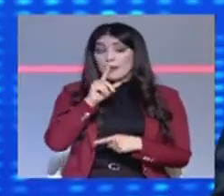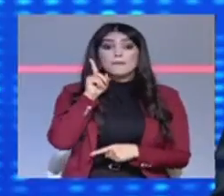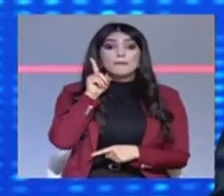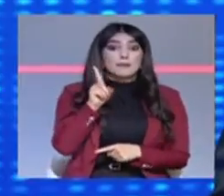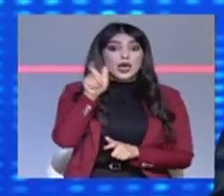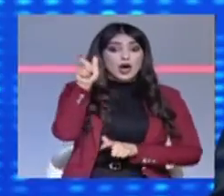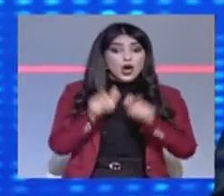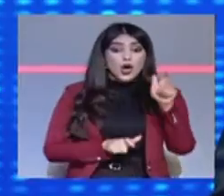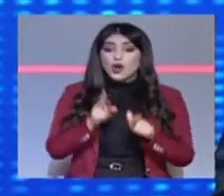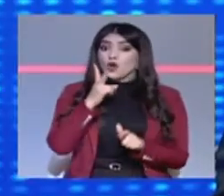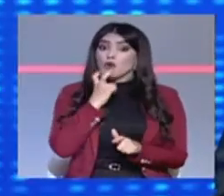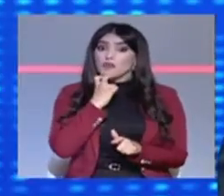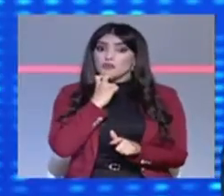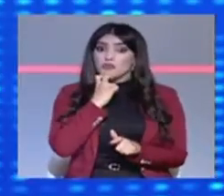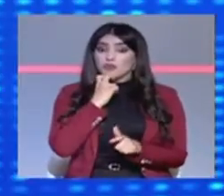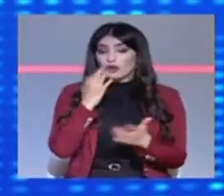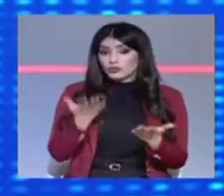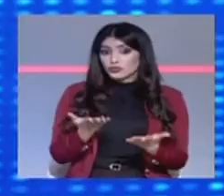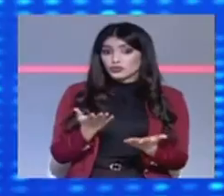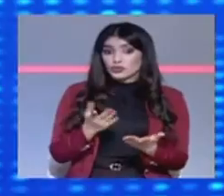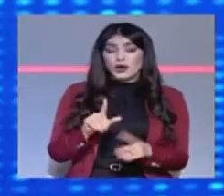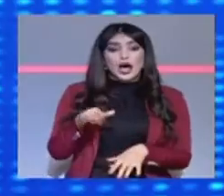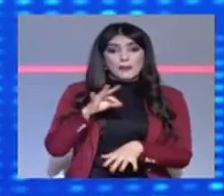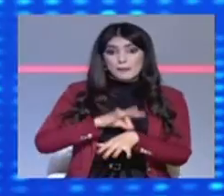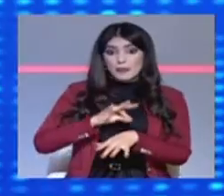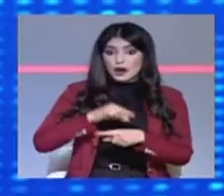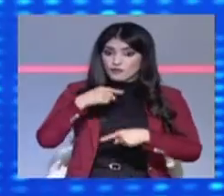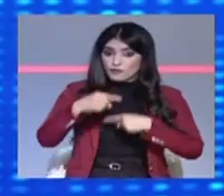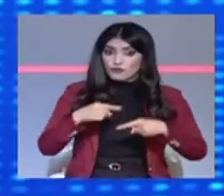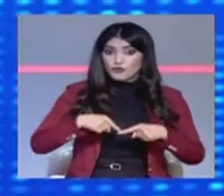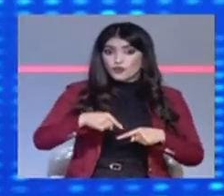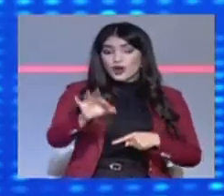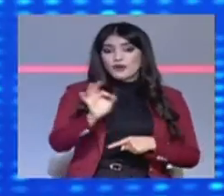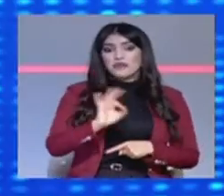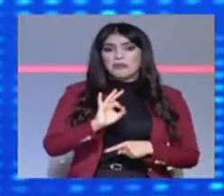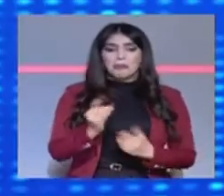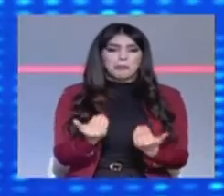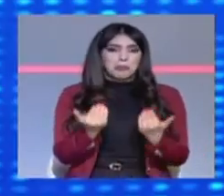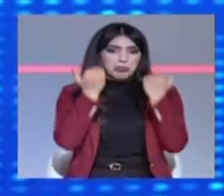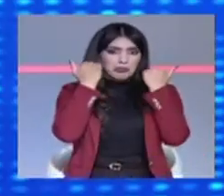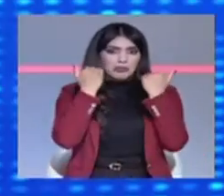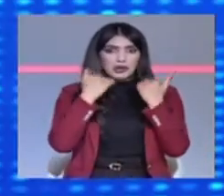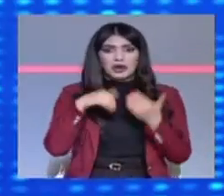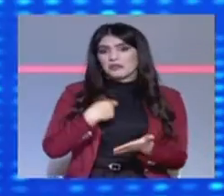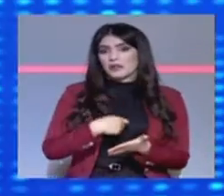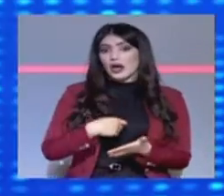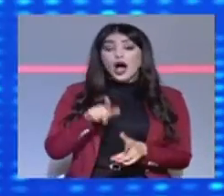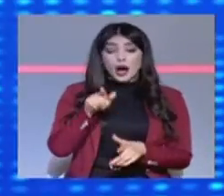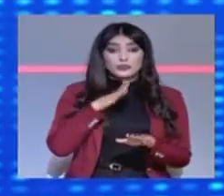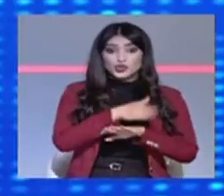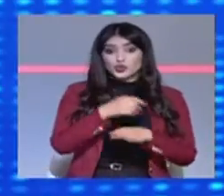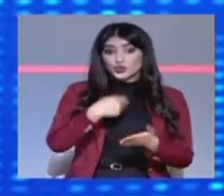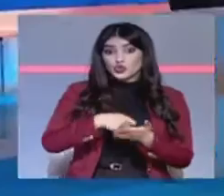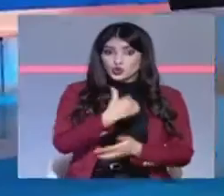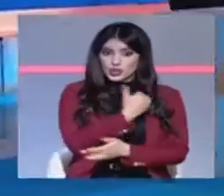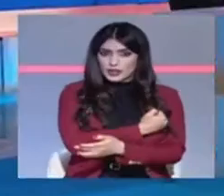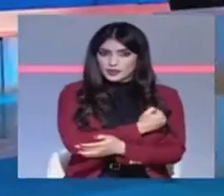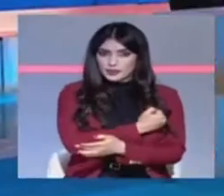كبيرا من المواطنين من لا يعانون امراضا مزمنه تهافت لشراء هذا التلقيح